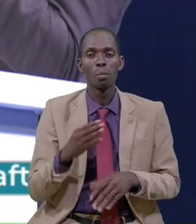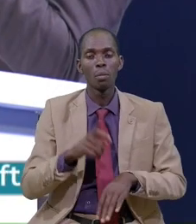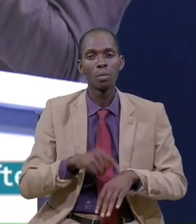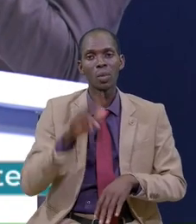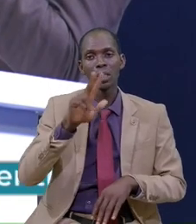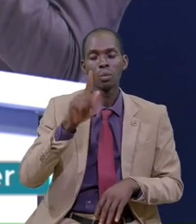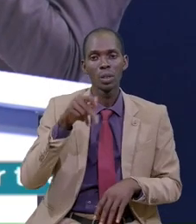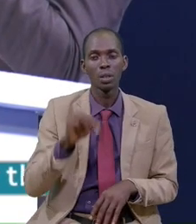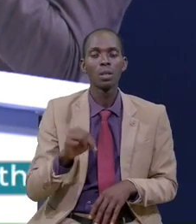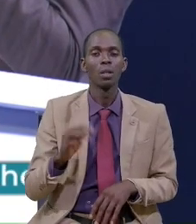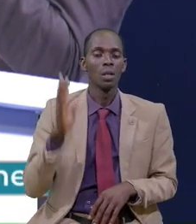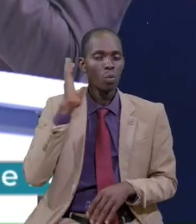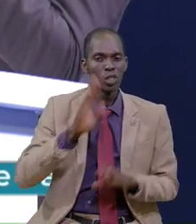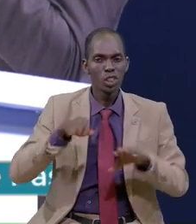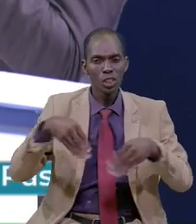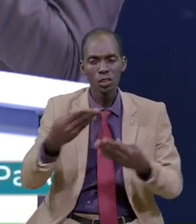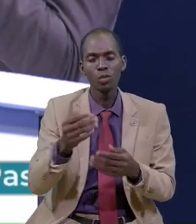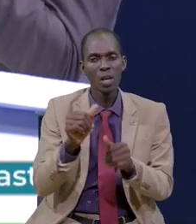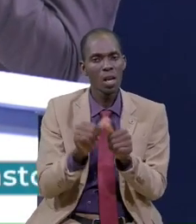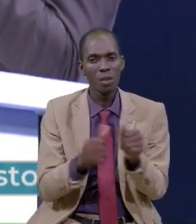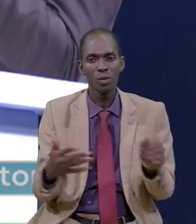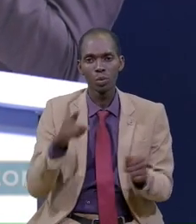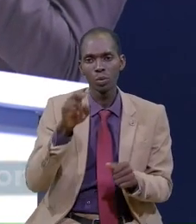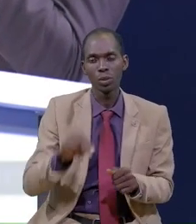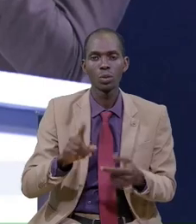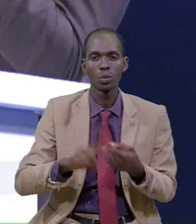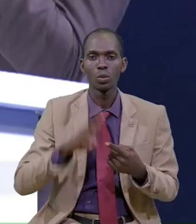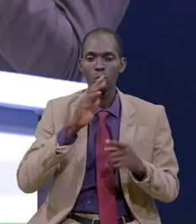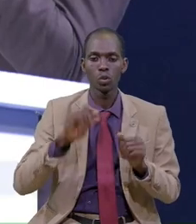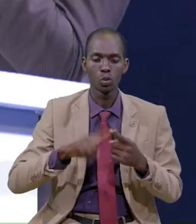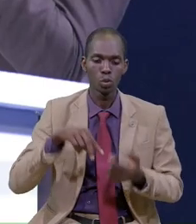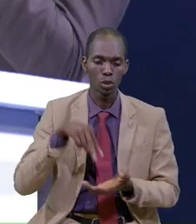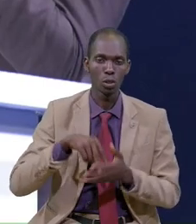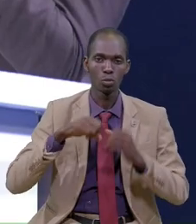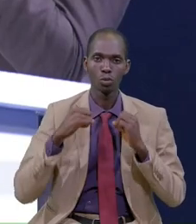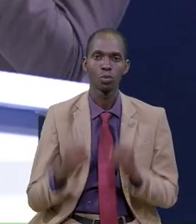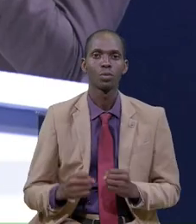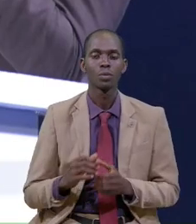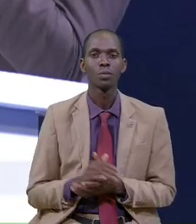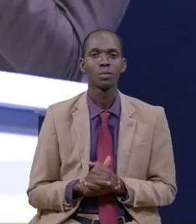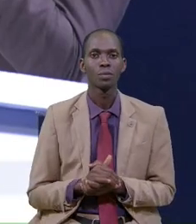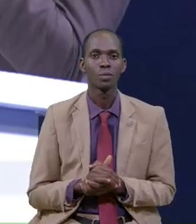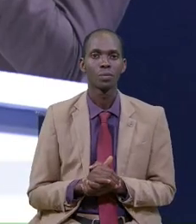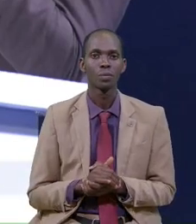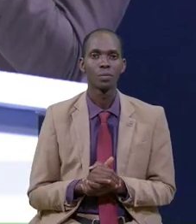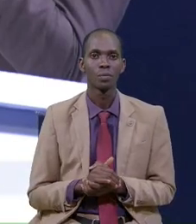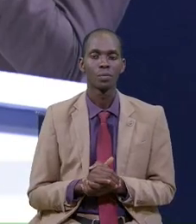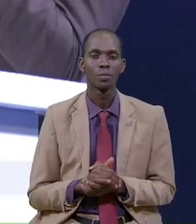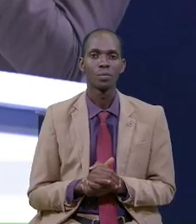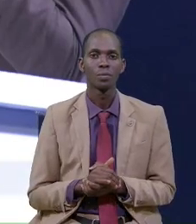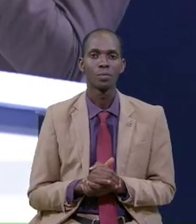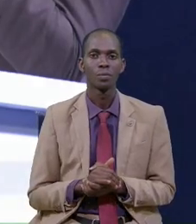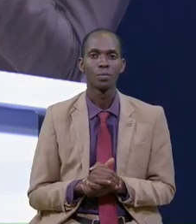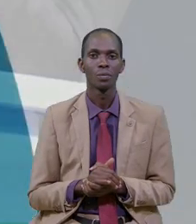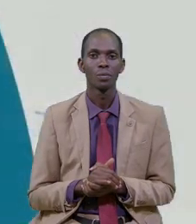you need to be able to stand. Maintenant, vous qui êtes dans les nations, dans les régions, on vous informera également de la séance qui